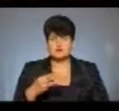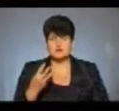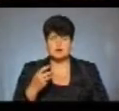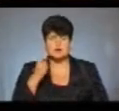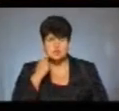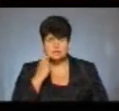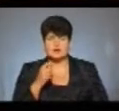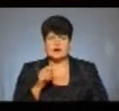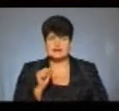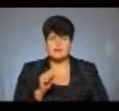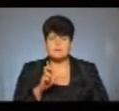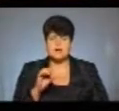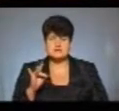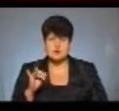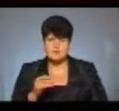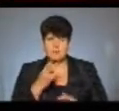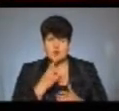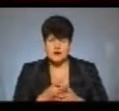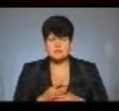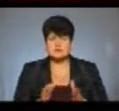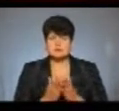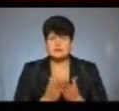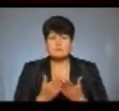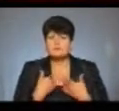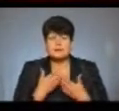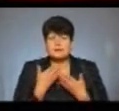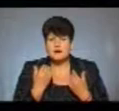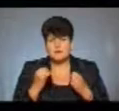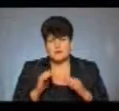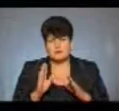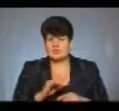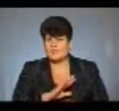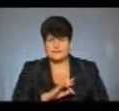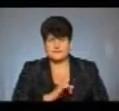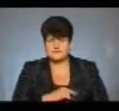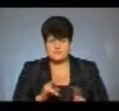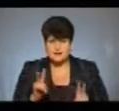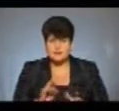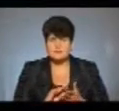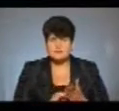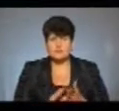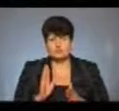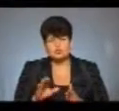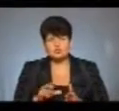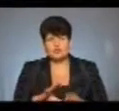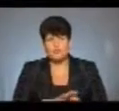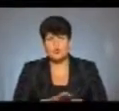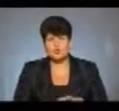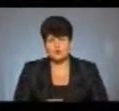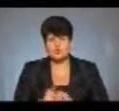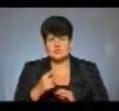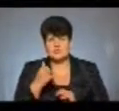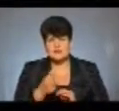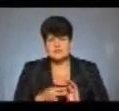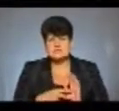43-річний Андрій Бесара показує збірку «Ми не маємо права не бути сильними». Чоловік написав її, перебуваючи в полоні, рік, 7 місяців і